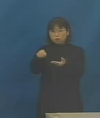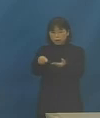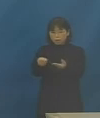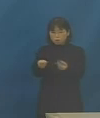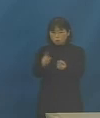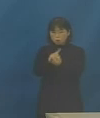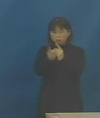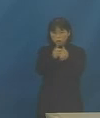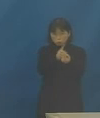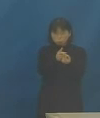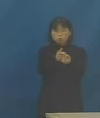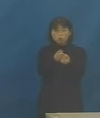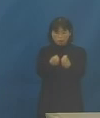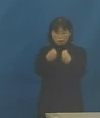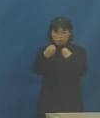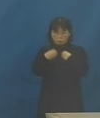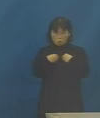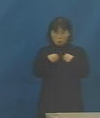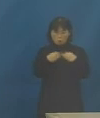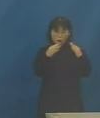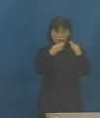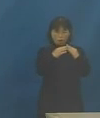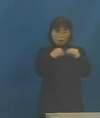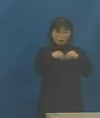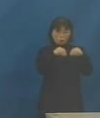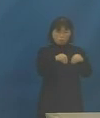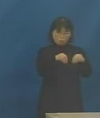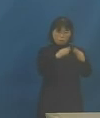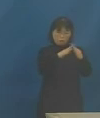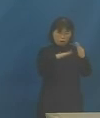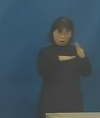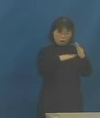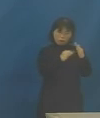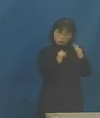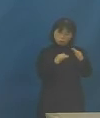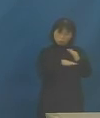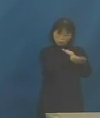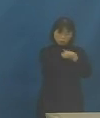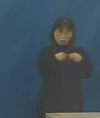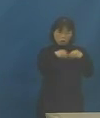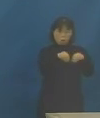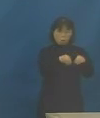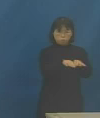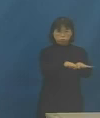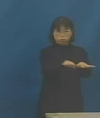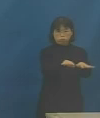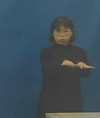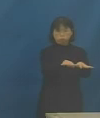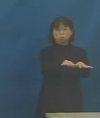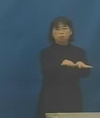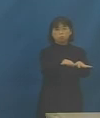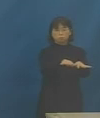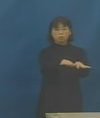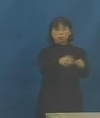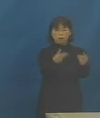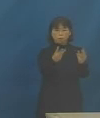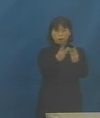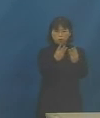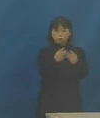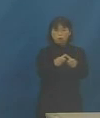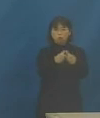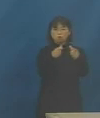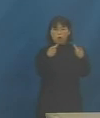家庭に持ち込まれてその一家全員が館完成にするとそれで数としては増えてくると